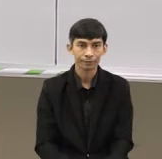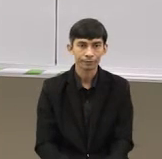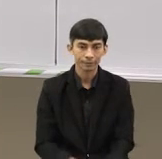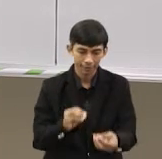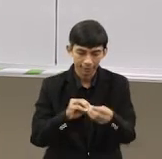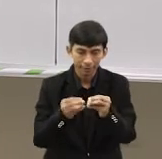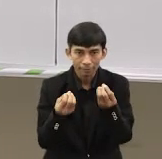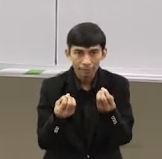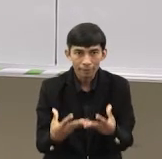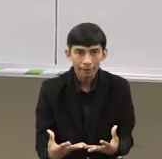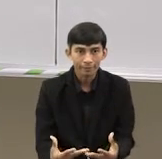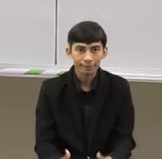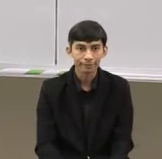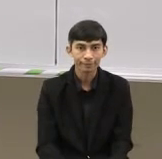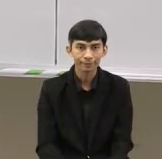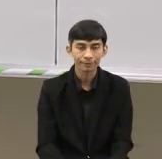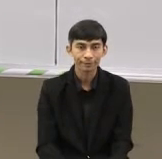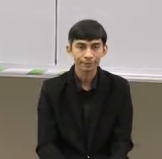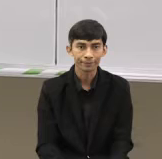muối lệch phần mán con